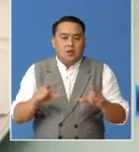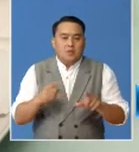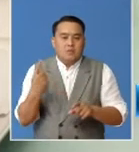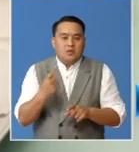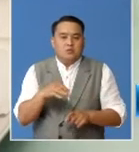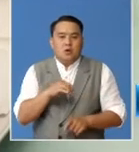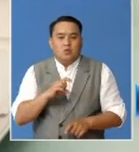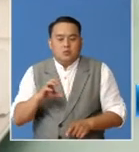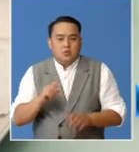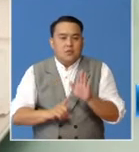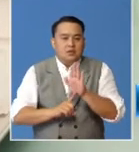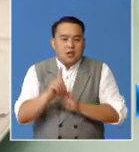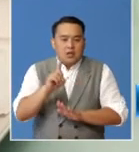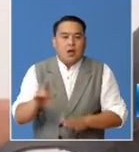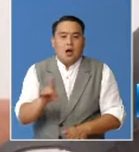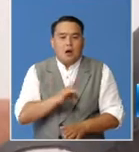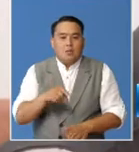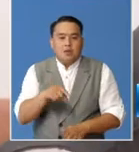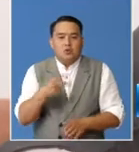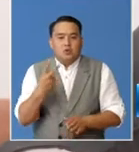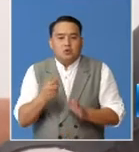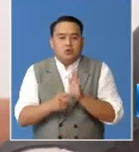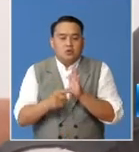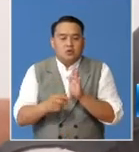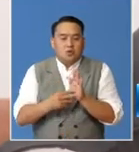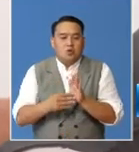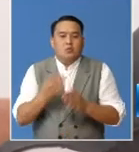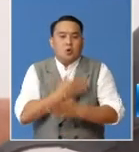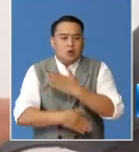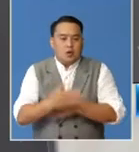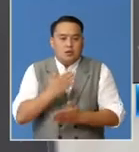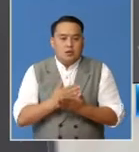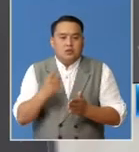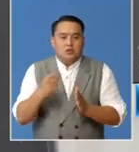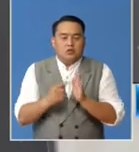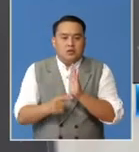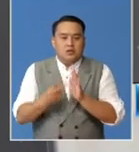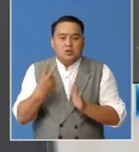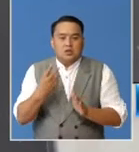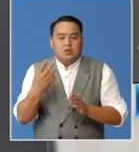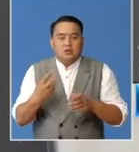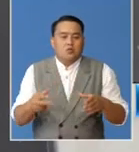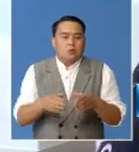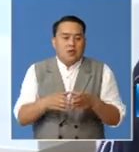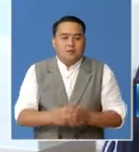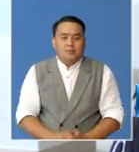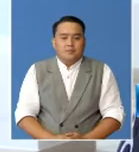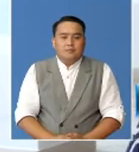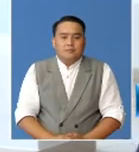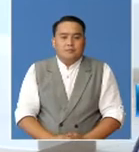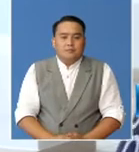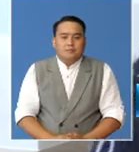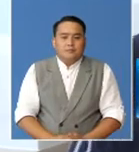1 маусымнан бастады. Жалпы ауданда 1384 мүгедек бар, оның 782-сі 1-2 топтағылар.